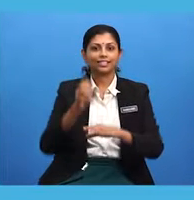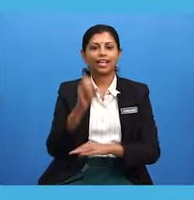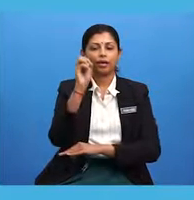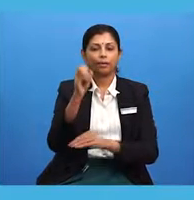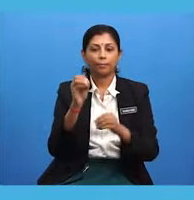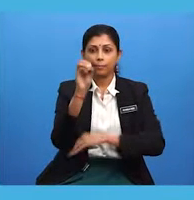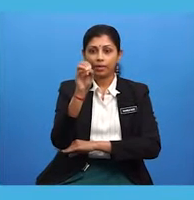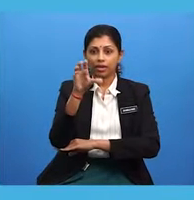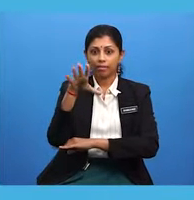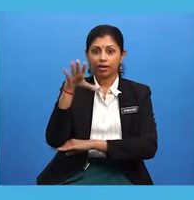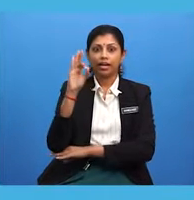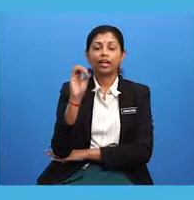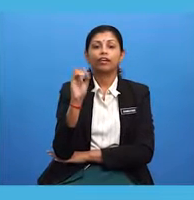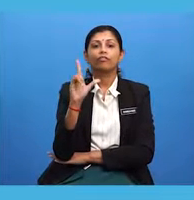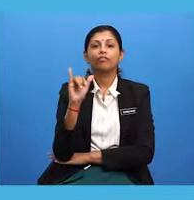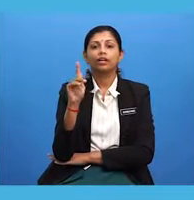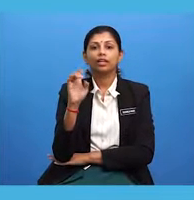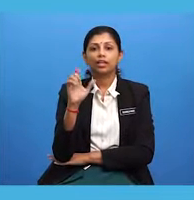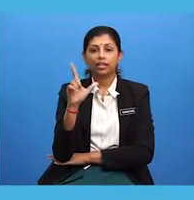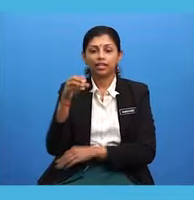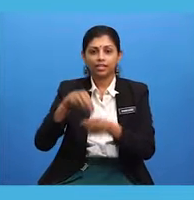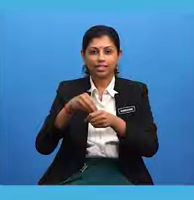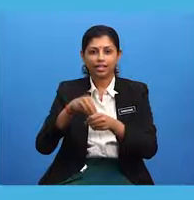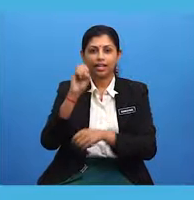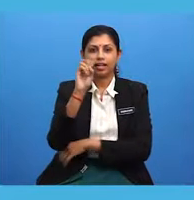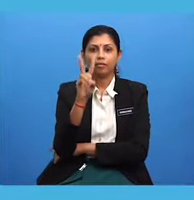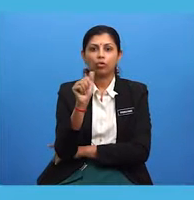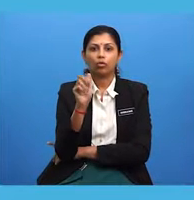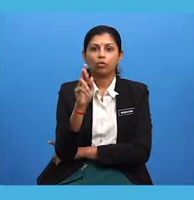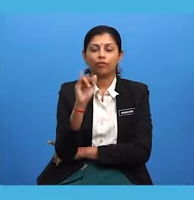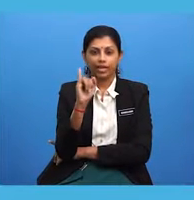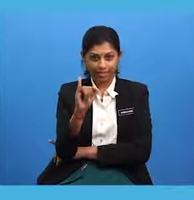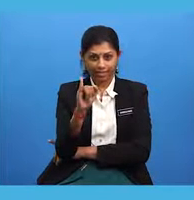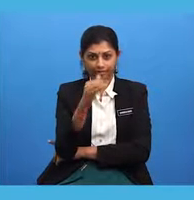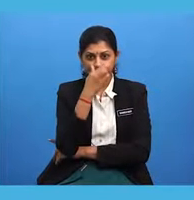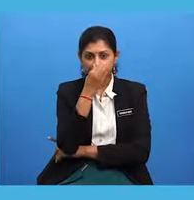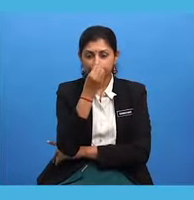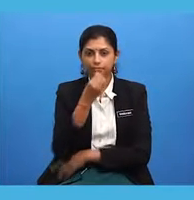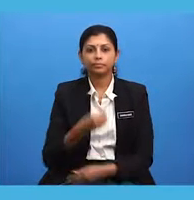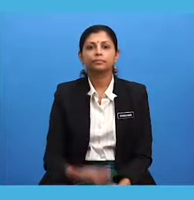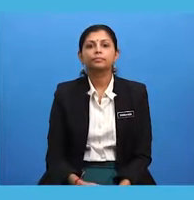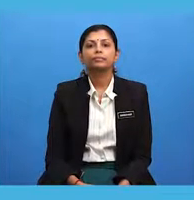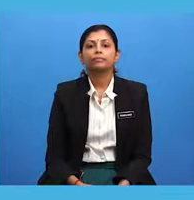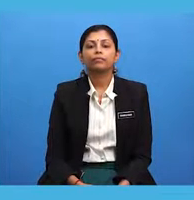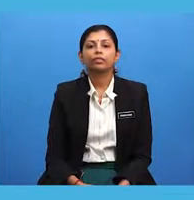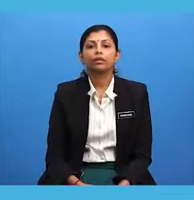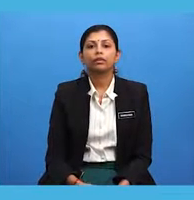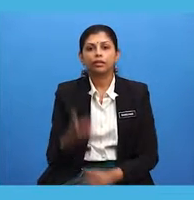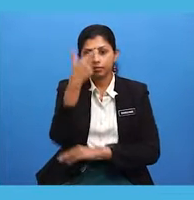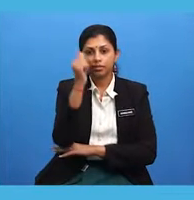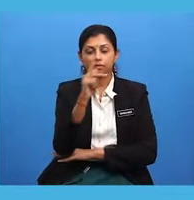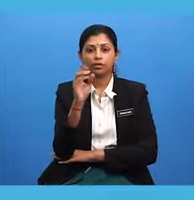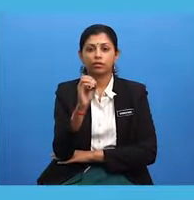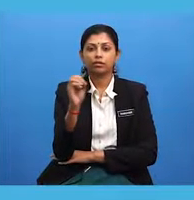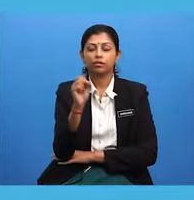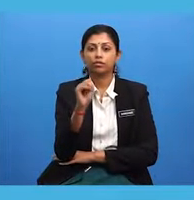folikel di dalam ovari. FSH ini menyebabkan oosit prima yang